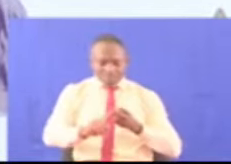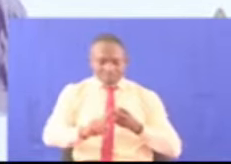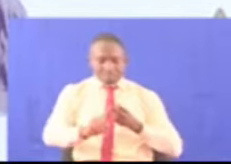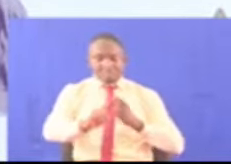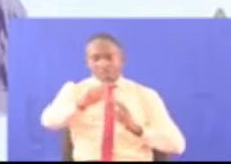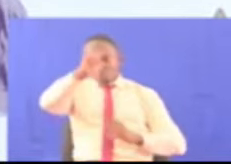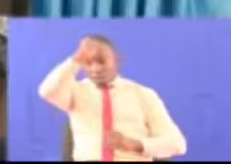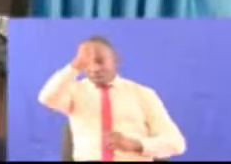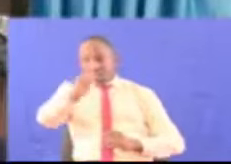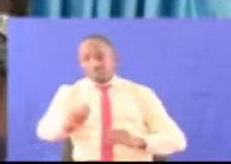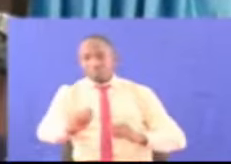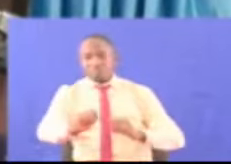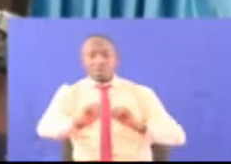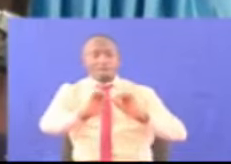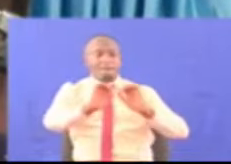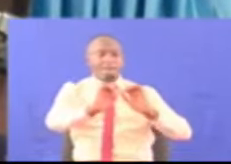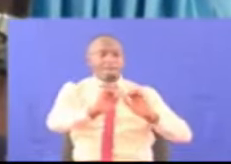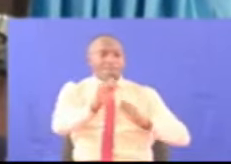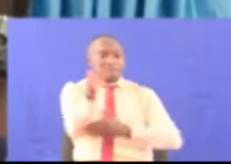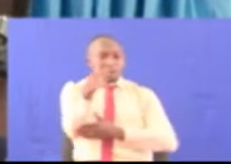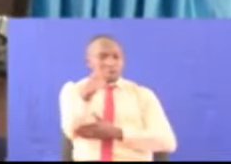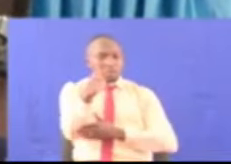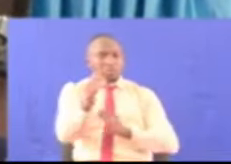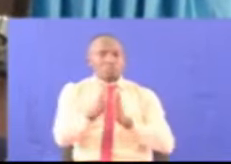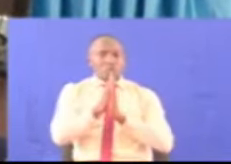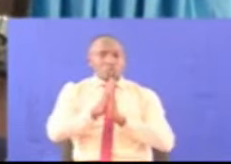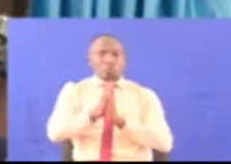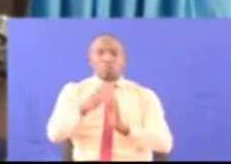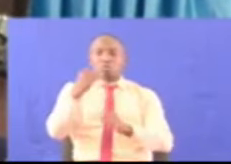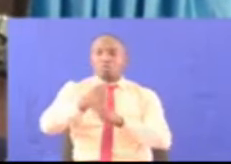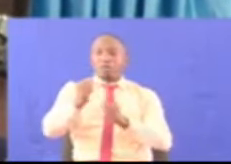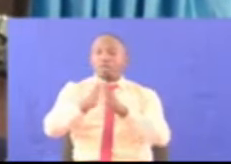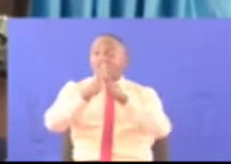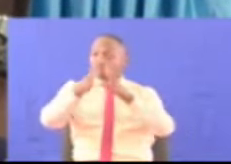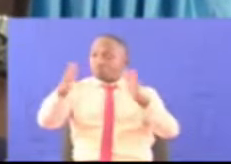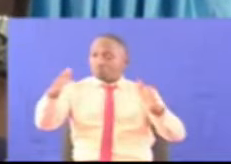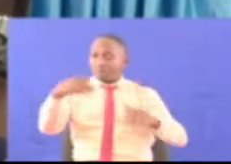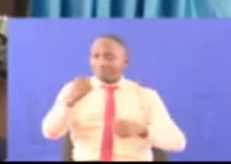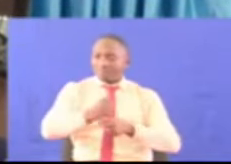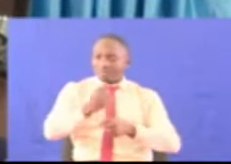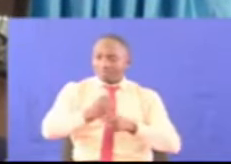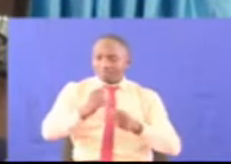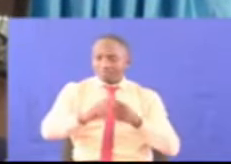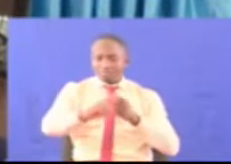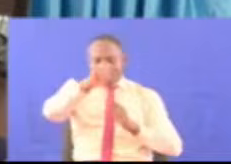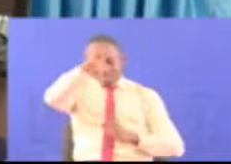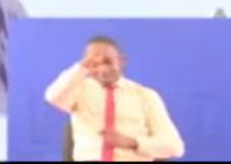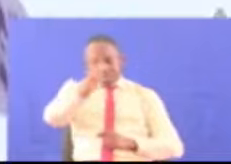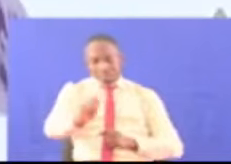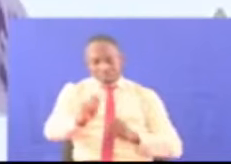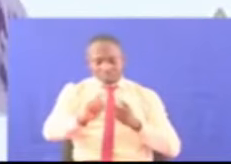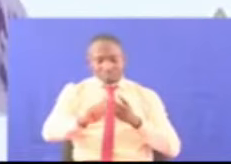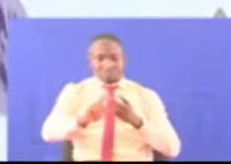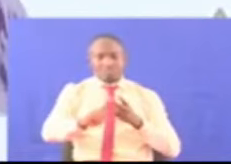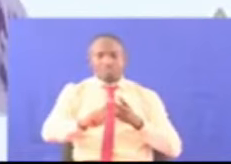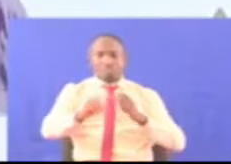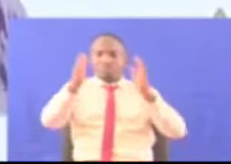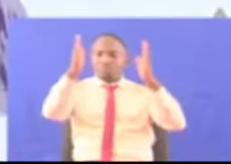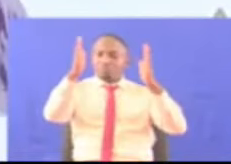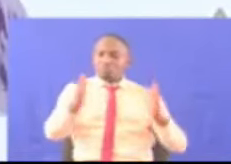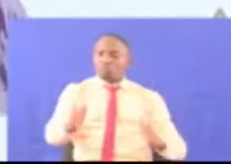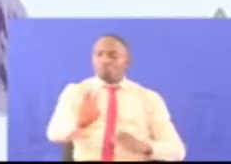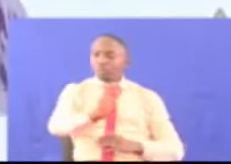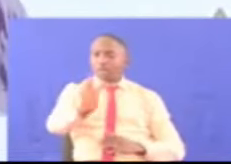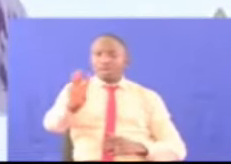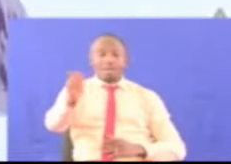Waheshimiwa mabalozi, tunashukuru sana kwa kazi kubwa mlioifanya. Mheshimiwa Beno Mbalisa, mkuu wa wilaya